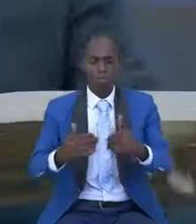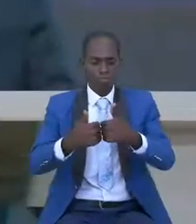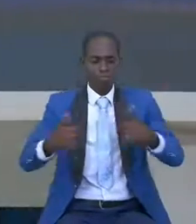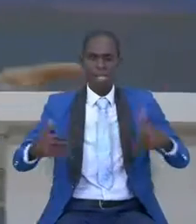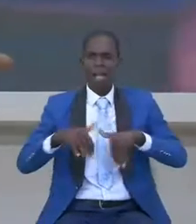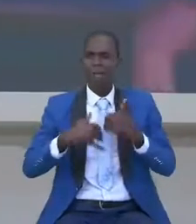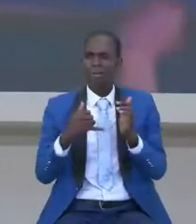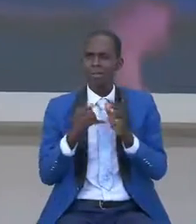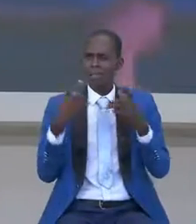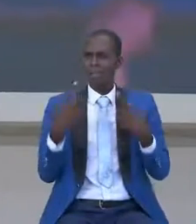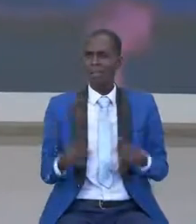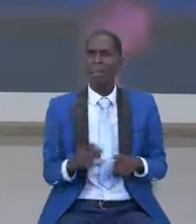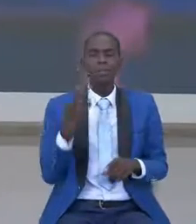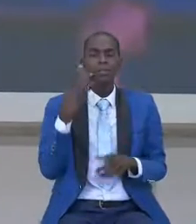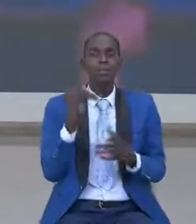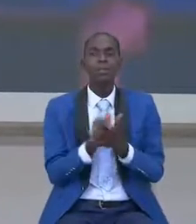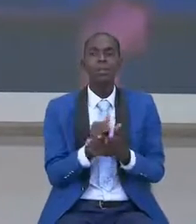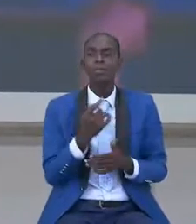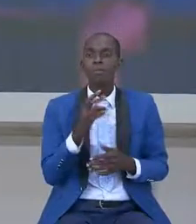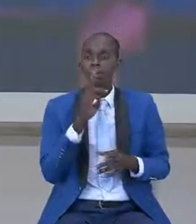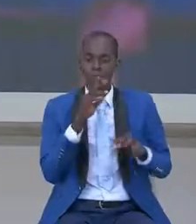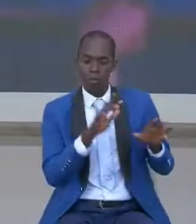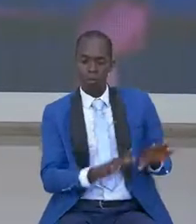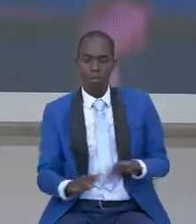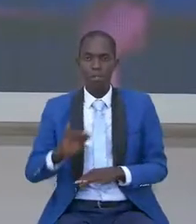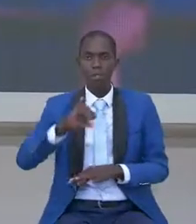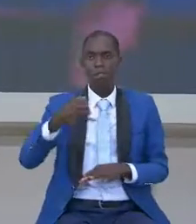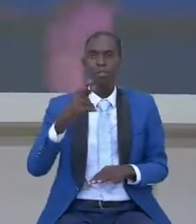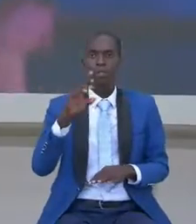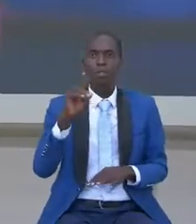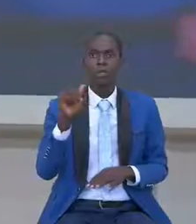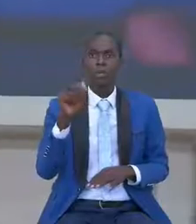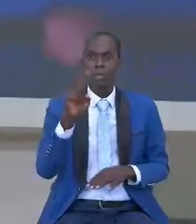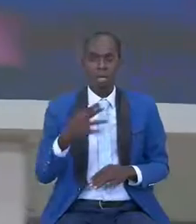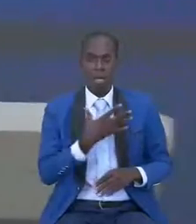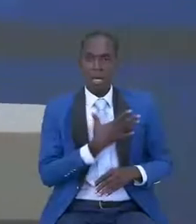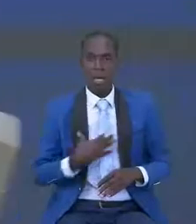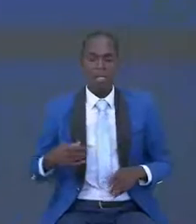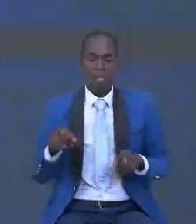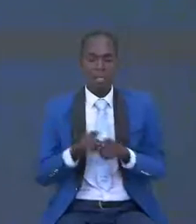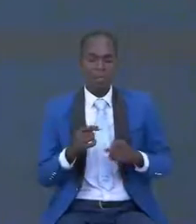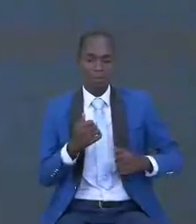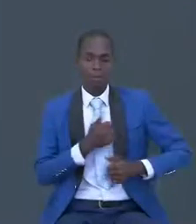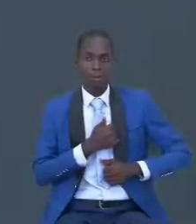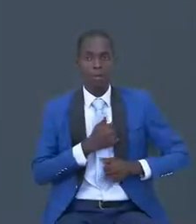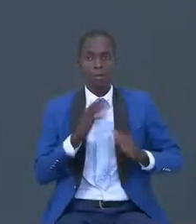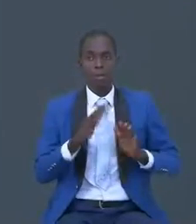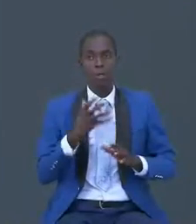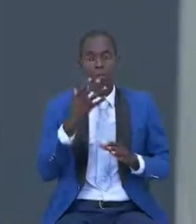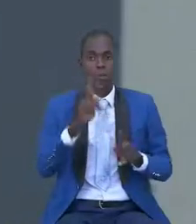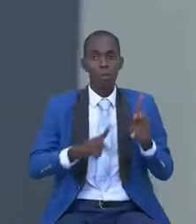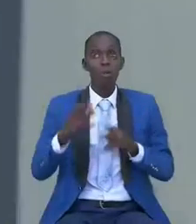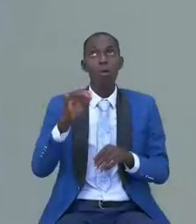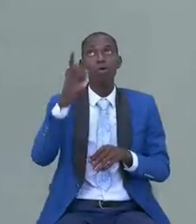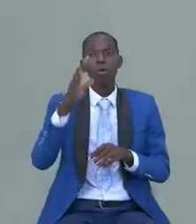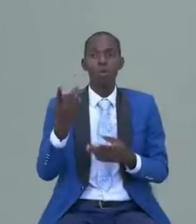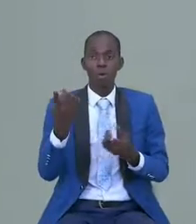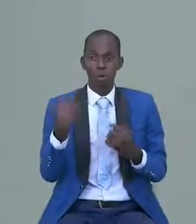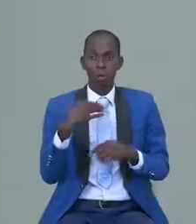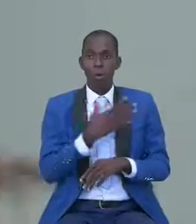arrivé? Regardez le Jourdain, comme le peuple militant de Dieu venait et le pied